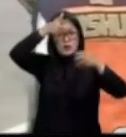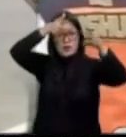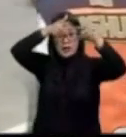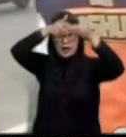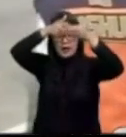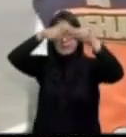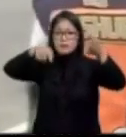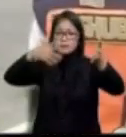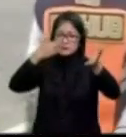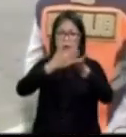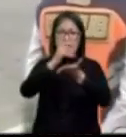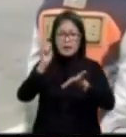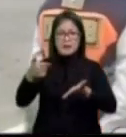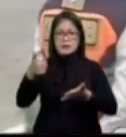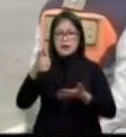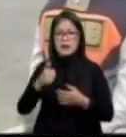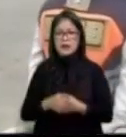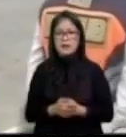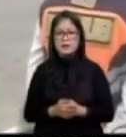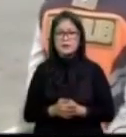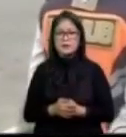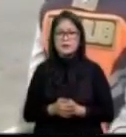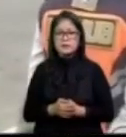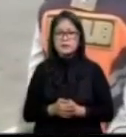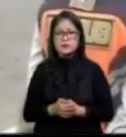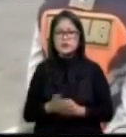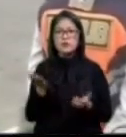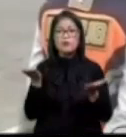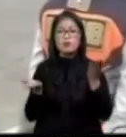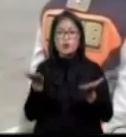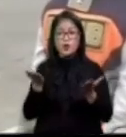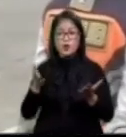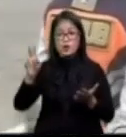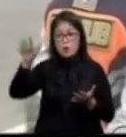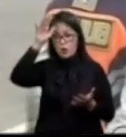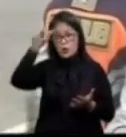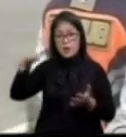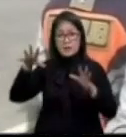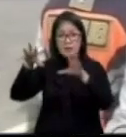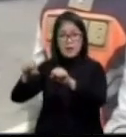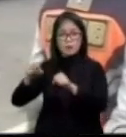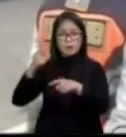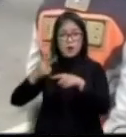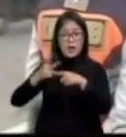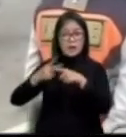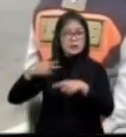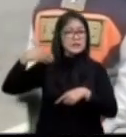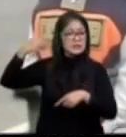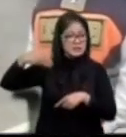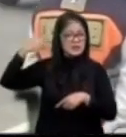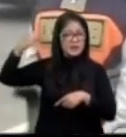yang melanggar, tentu bisa saja dia ketangkap 2 kali. Nah, oleh sebab itu, tiap hari itu kita